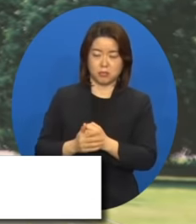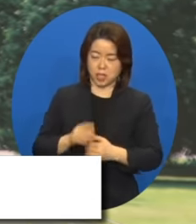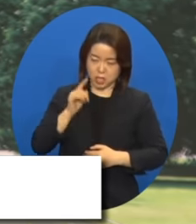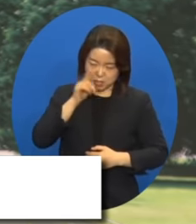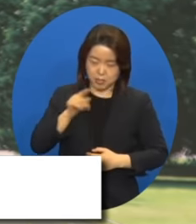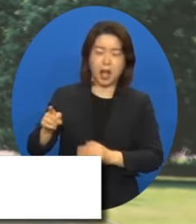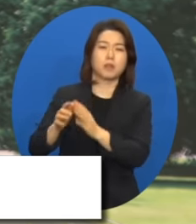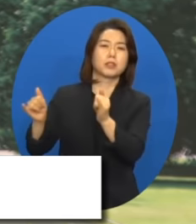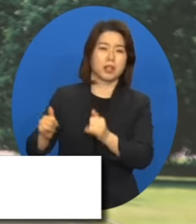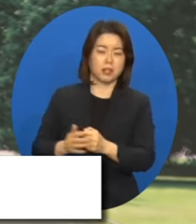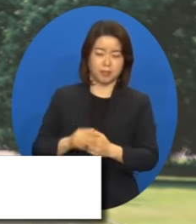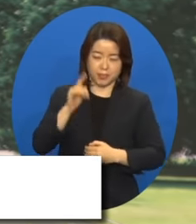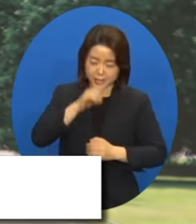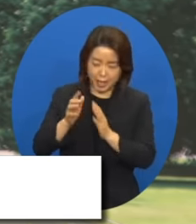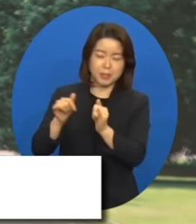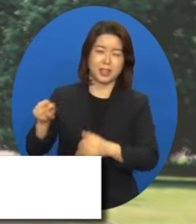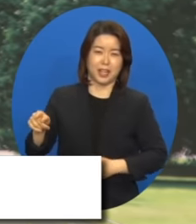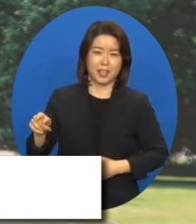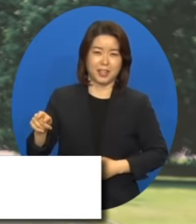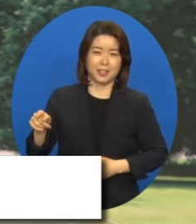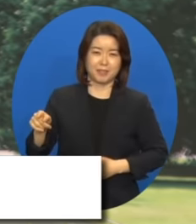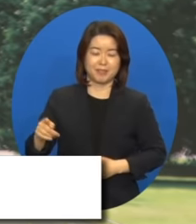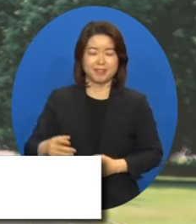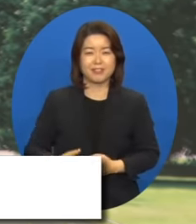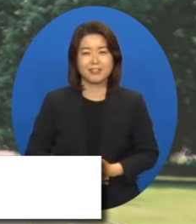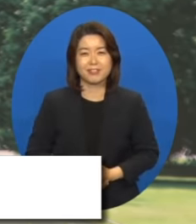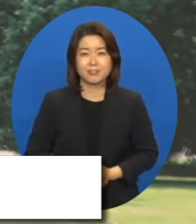나쁜 사람이야, 나쁜 사람. 네.